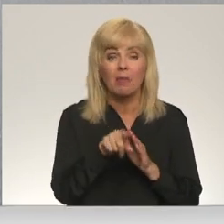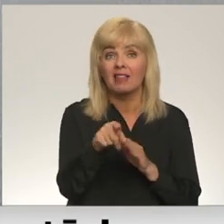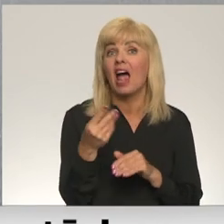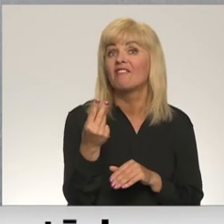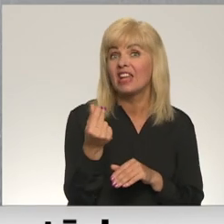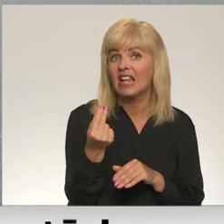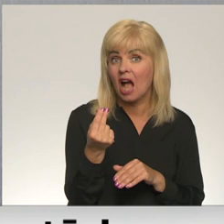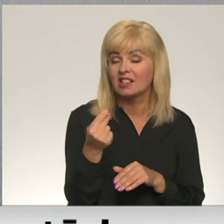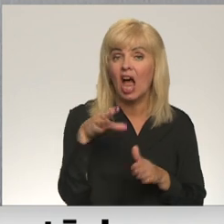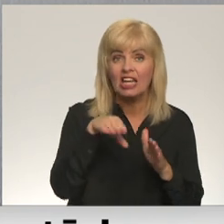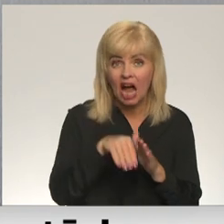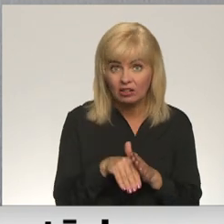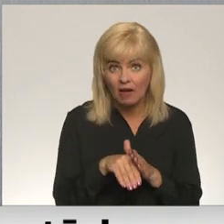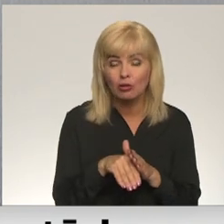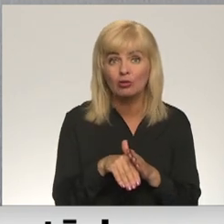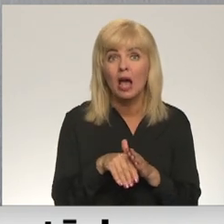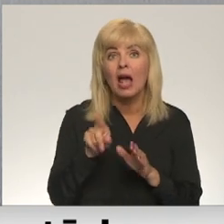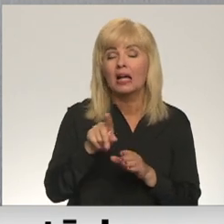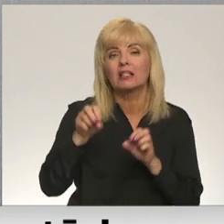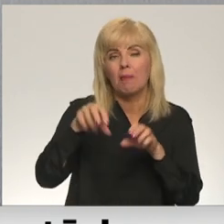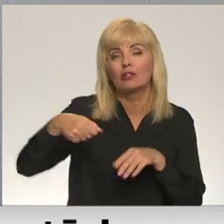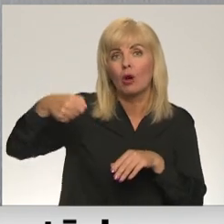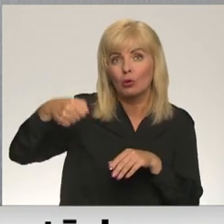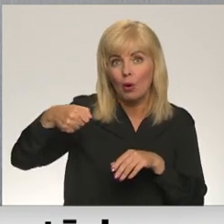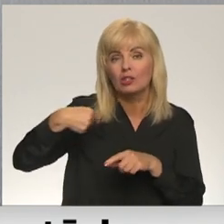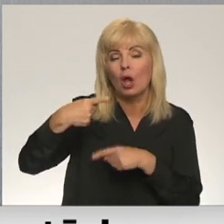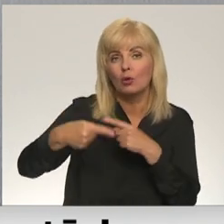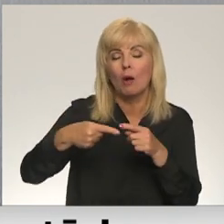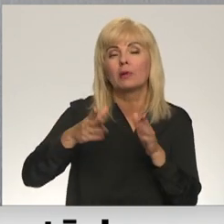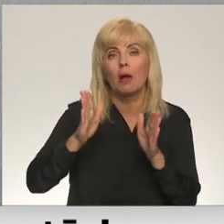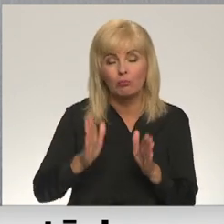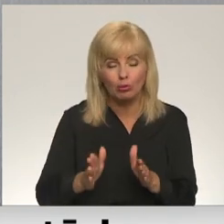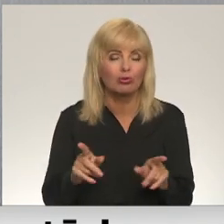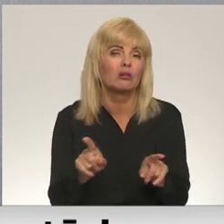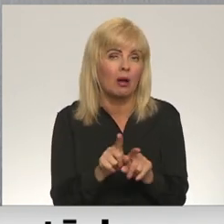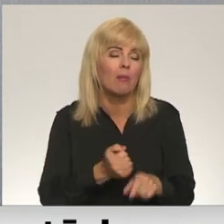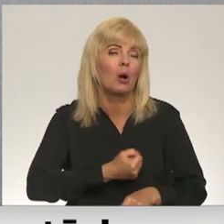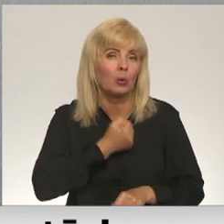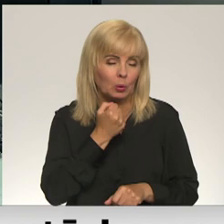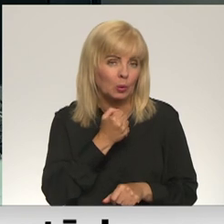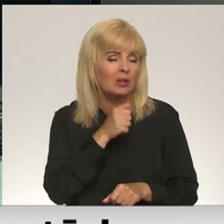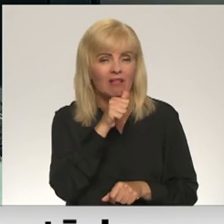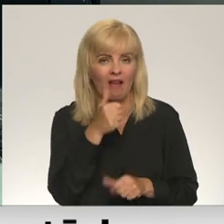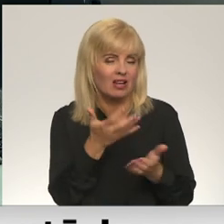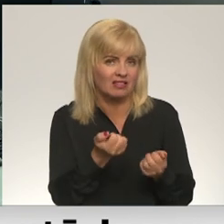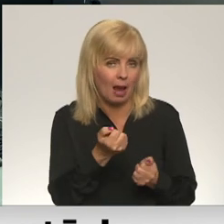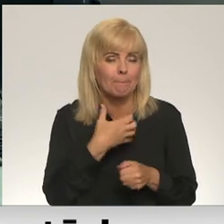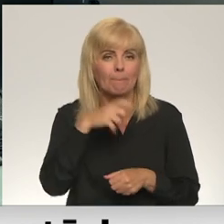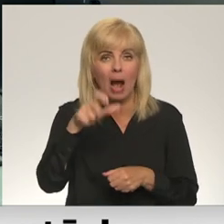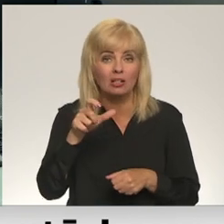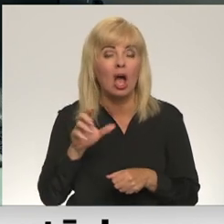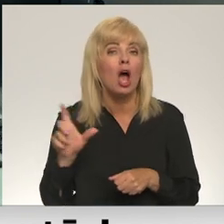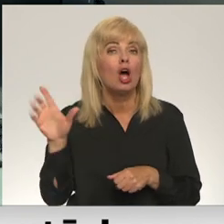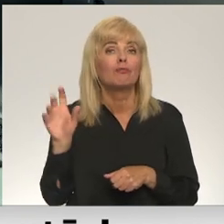finansējumu ietvaros, tad tas iekrīt tajā groziņā, kas vēl joprojām būs tik un tā grūti pieejams pacientiem. Šobrīd valsts